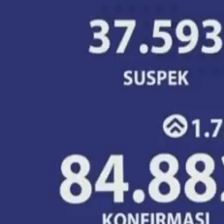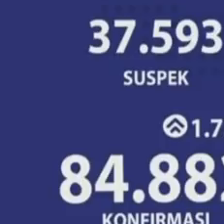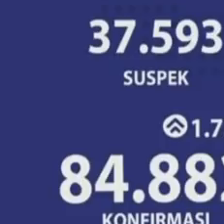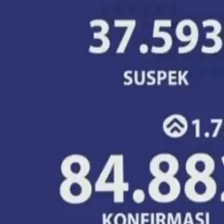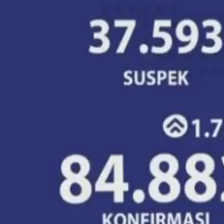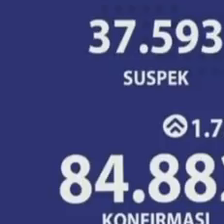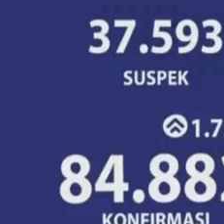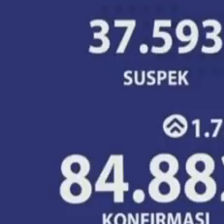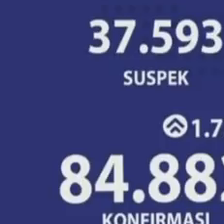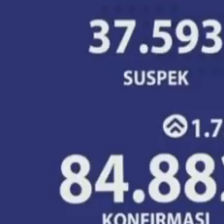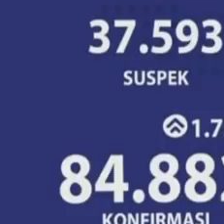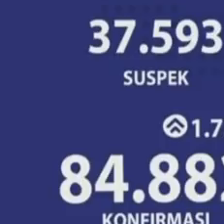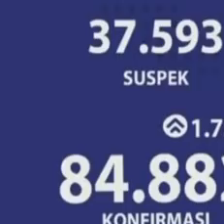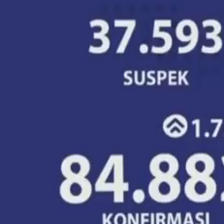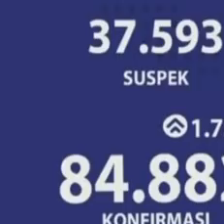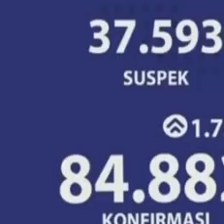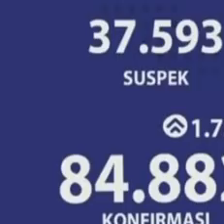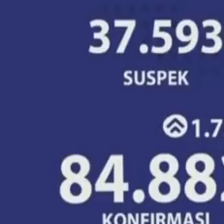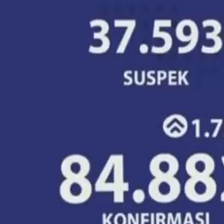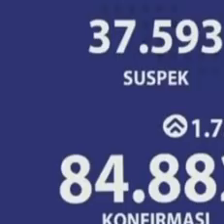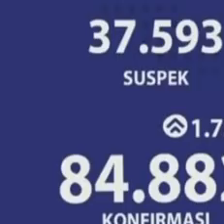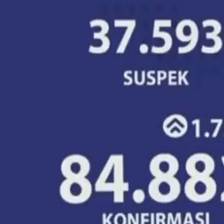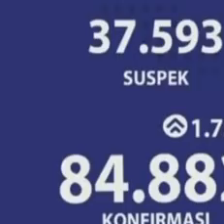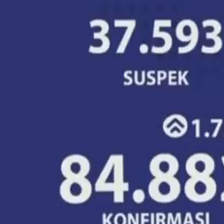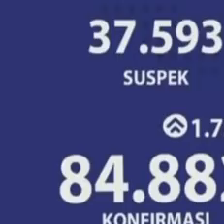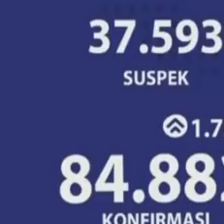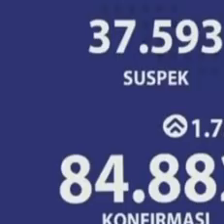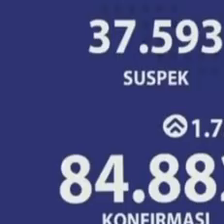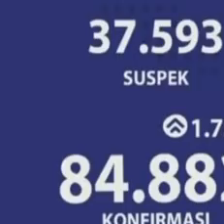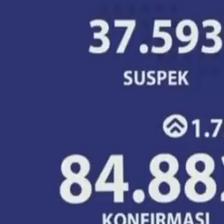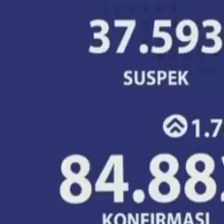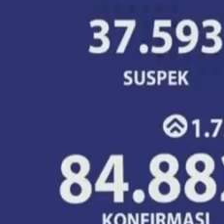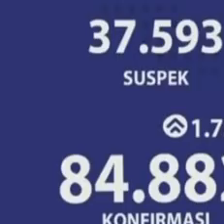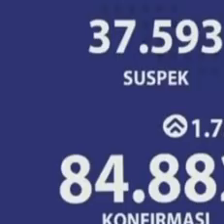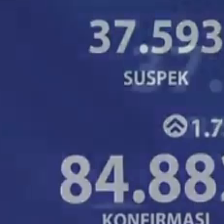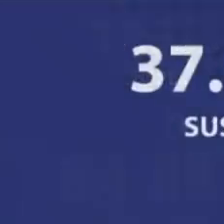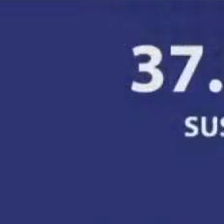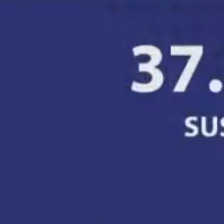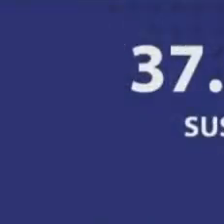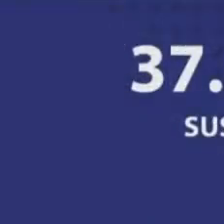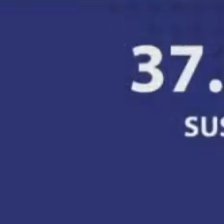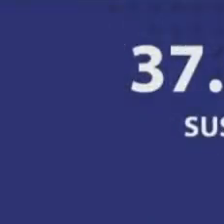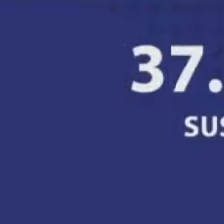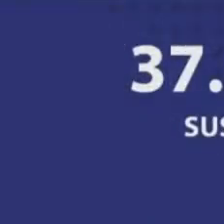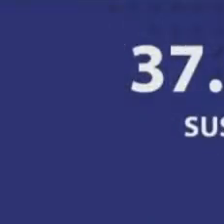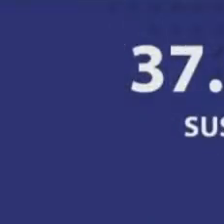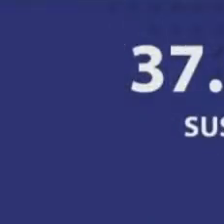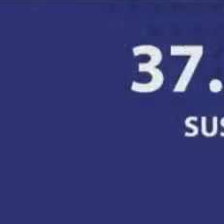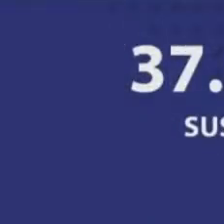Hai kasus meninggal 59 orang sehingga totalnya menjadi 4016